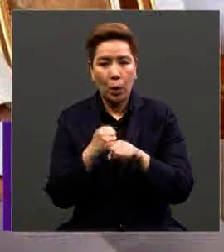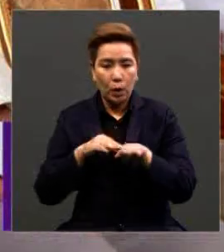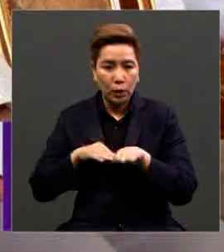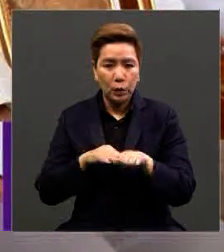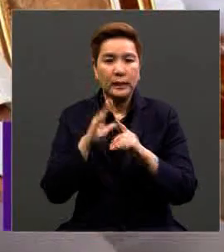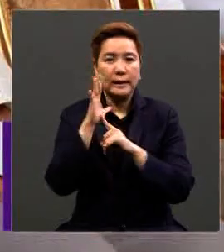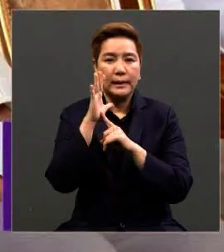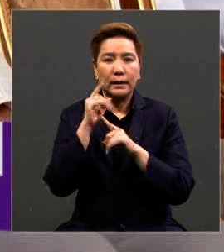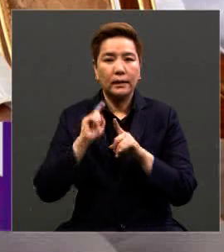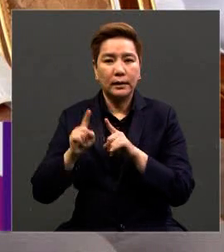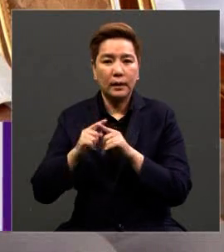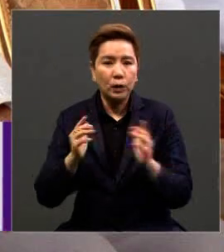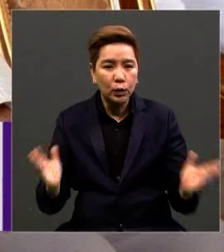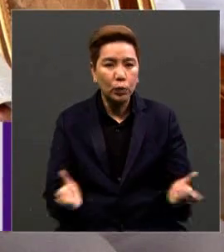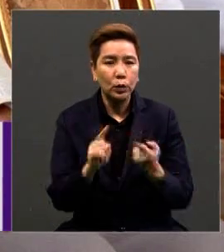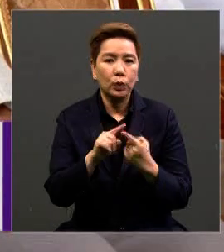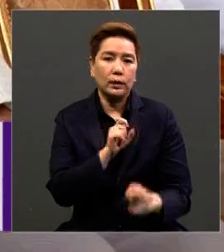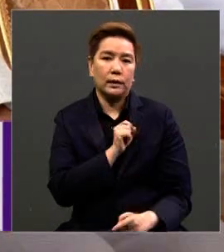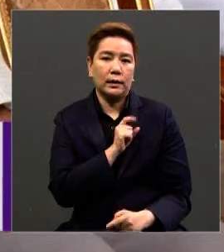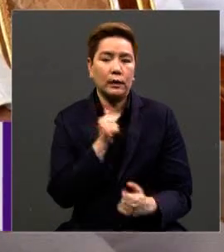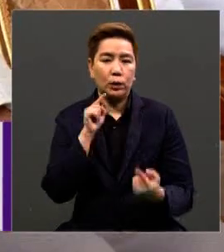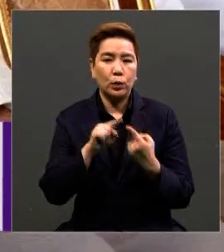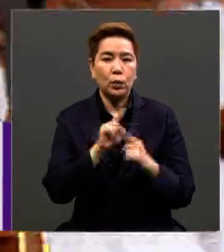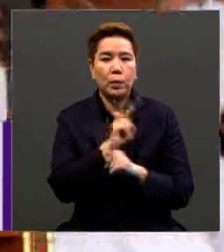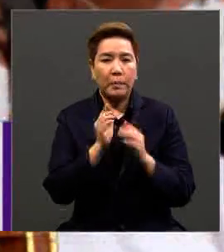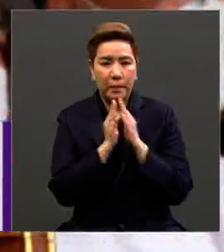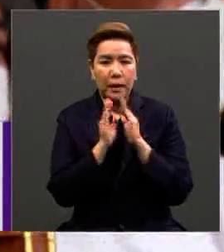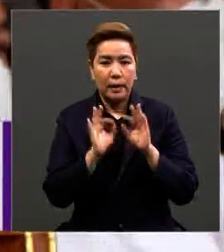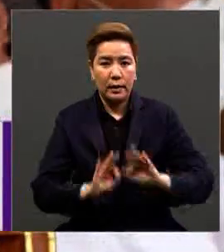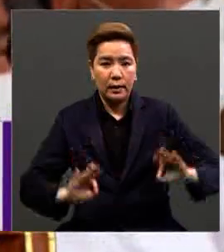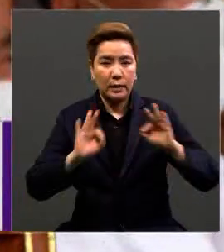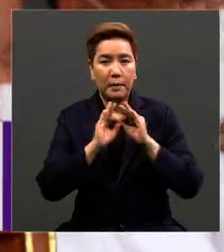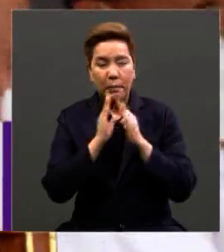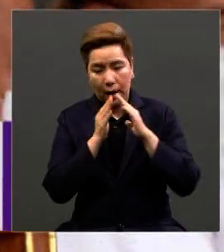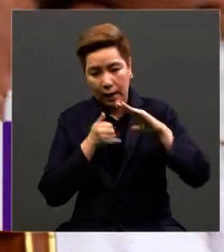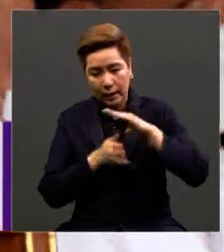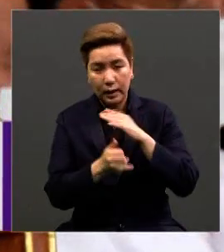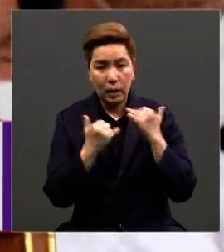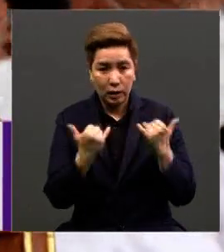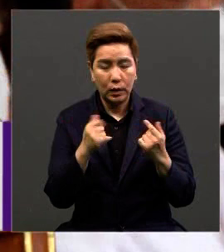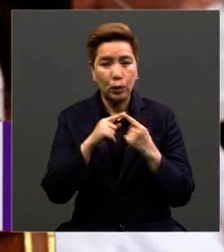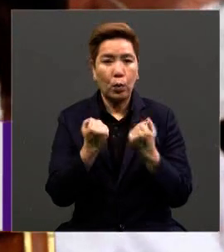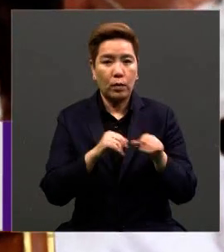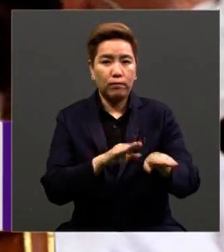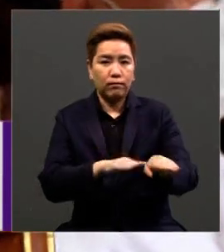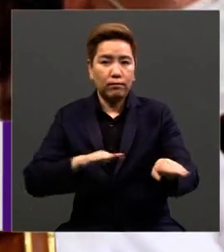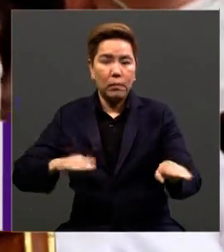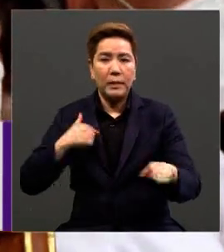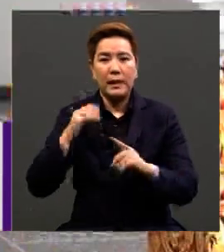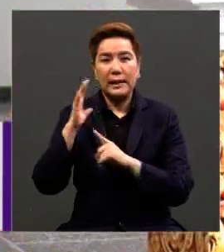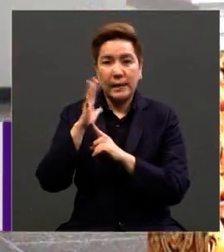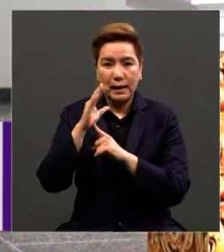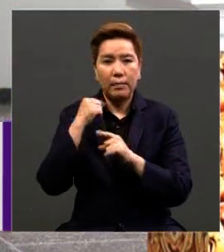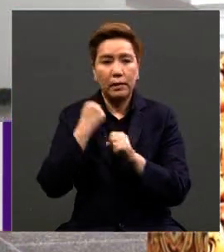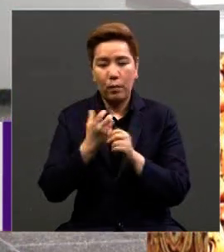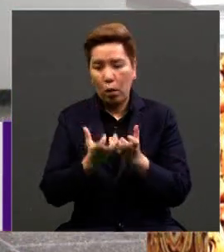วนรถเทียนพรรษากิจกรรมส่งเสริมพระพุทธศาสนาเนื่องในเทศกาลวันอาสาฬหบูชาและวันเข้าพรรษาค่ะโดยขบวนเนี่ยจะมีการนำเทียนพรรษ